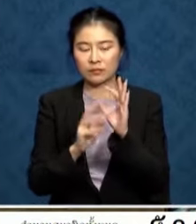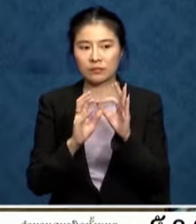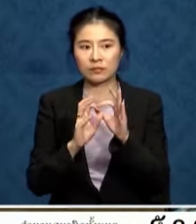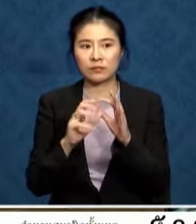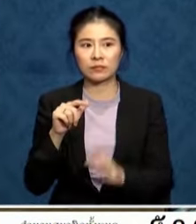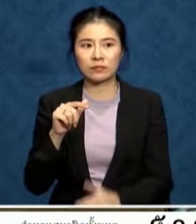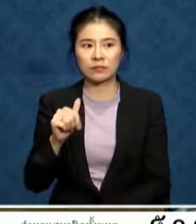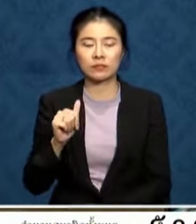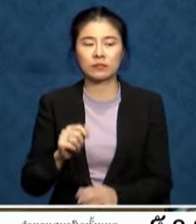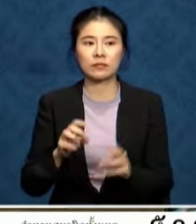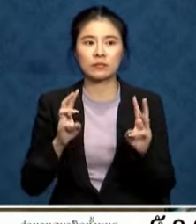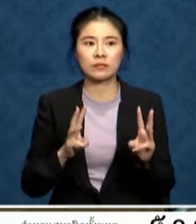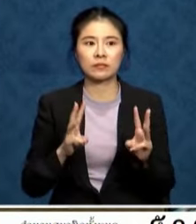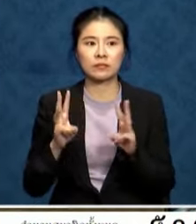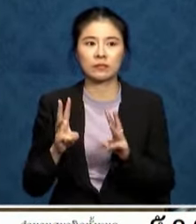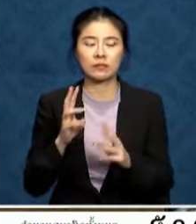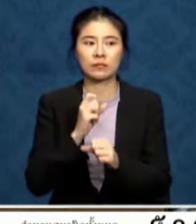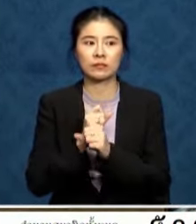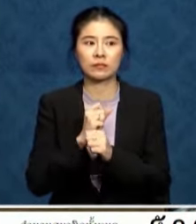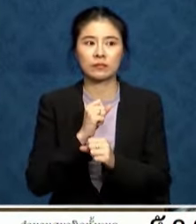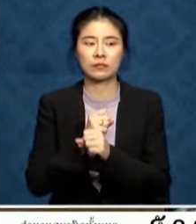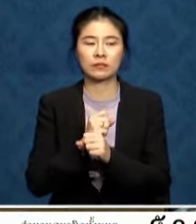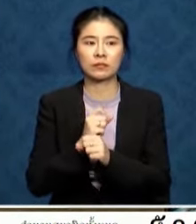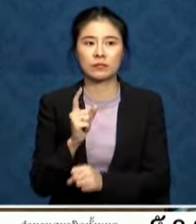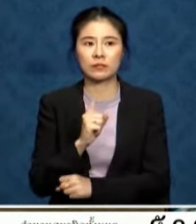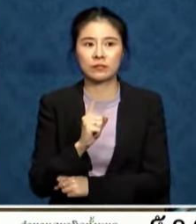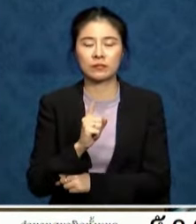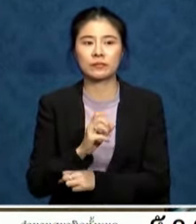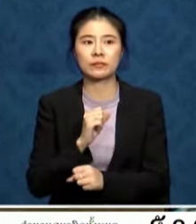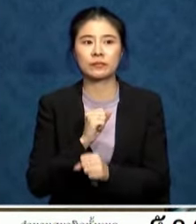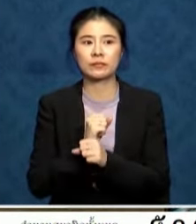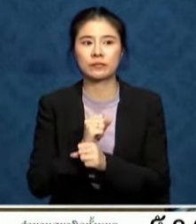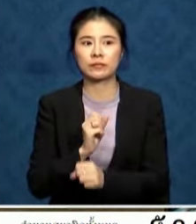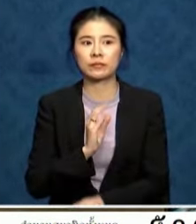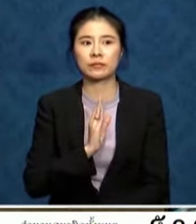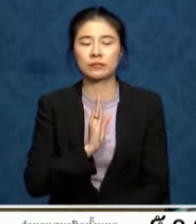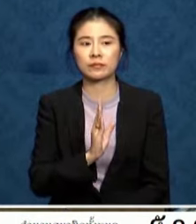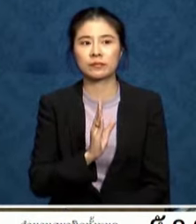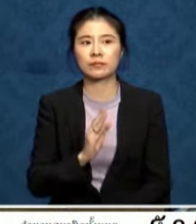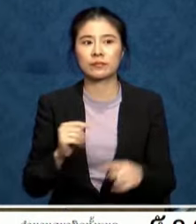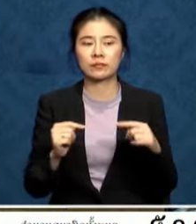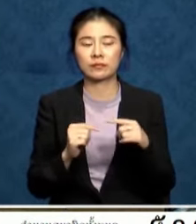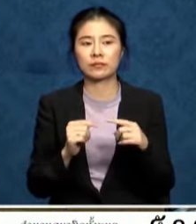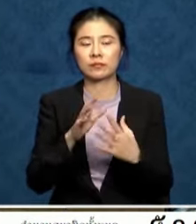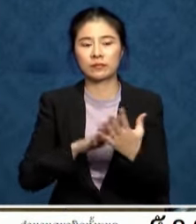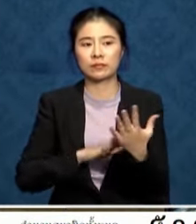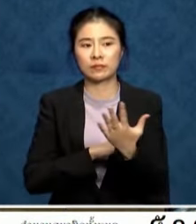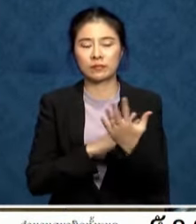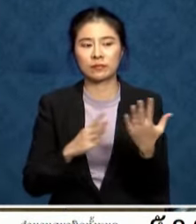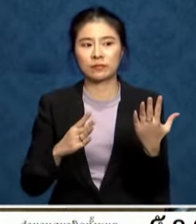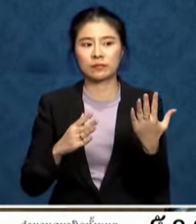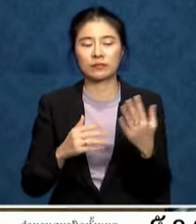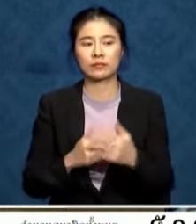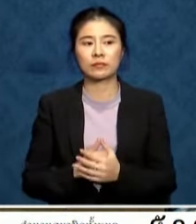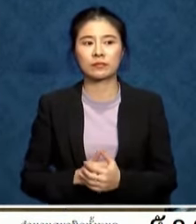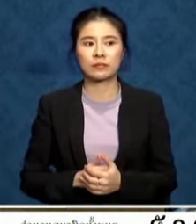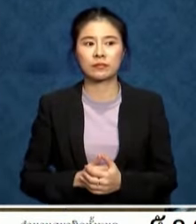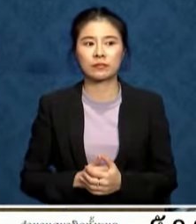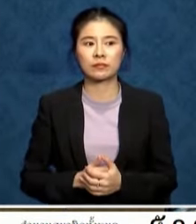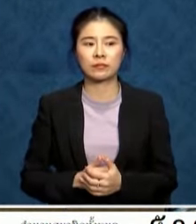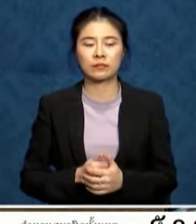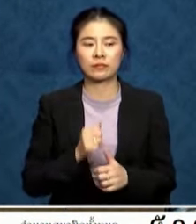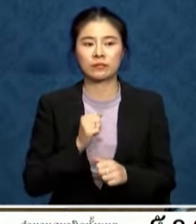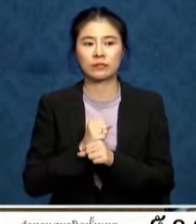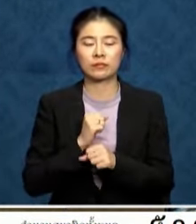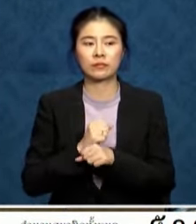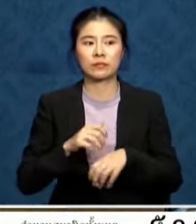การหลักเกณฑ์ที่ตรงไปตรงมาคือร่างฉบับแม่ทำประช